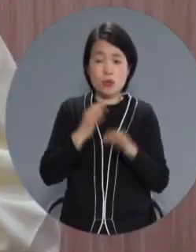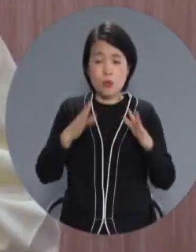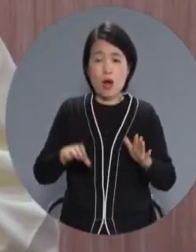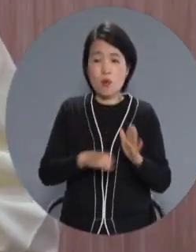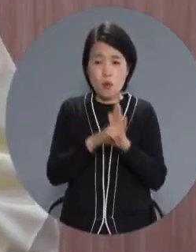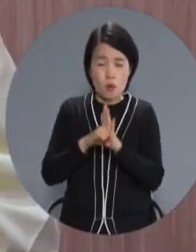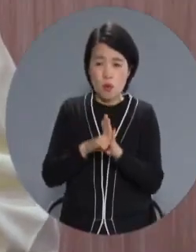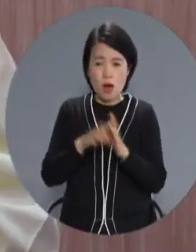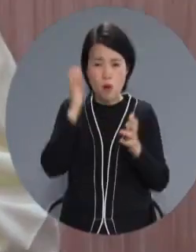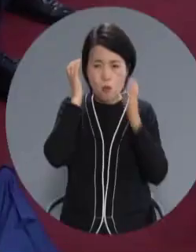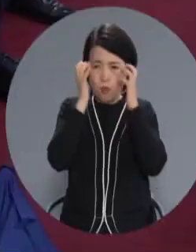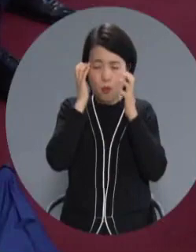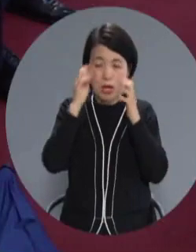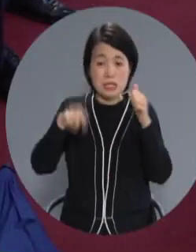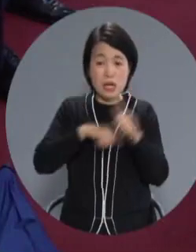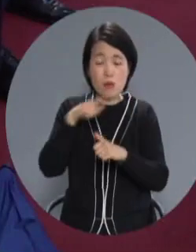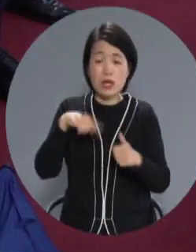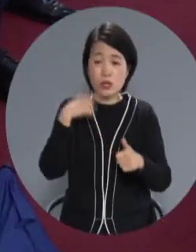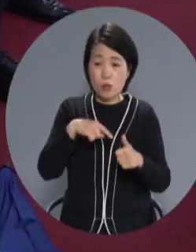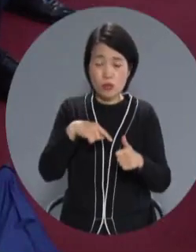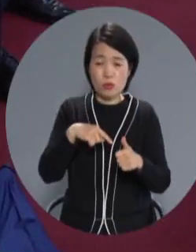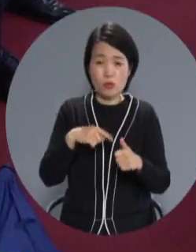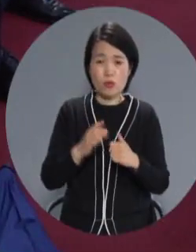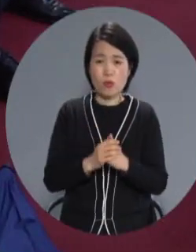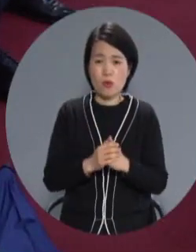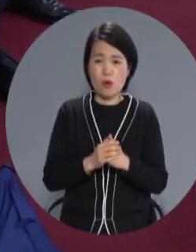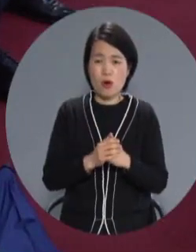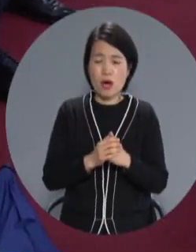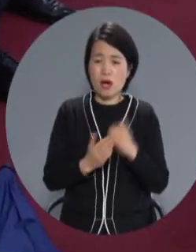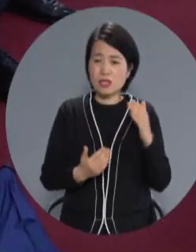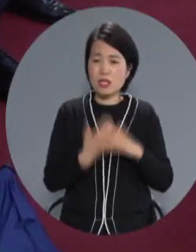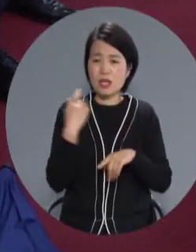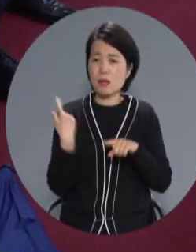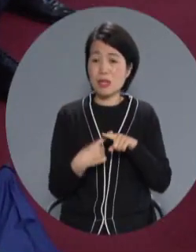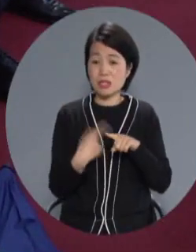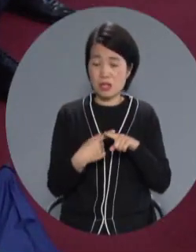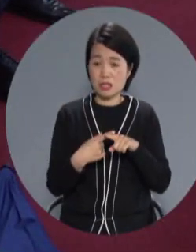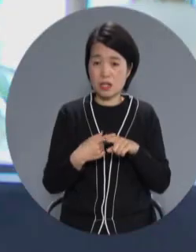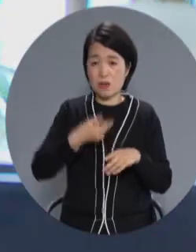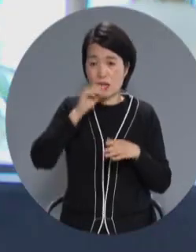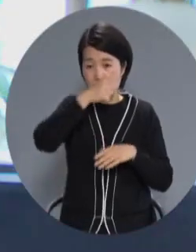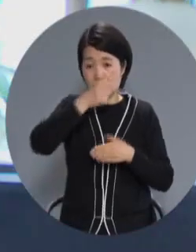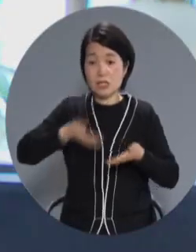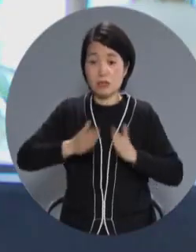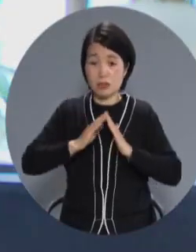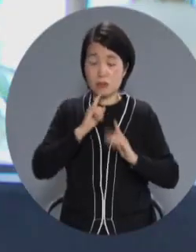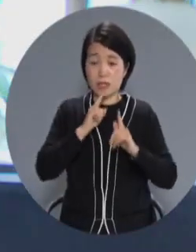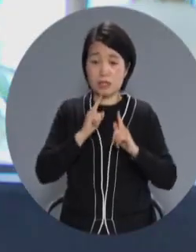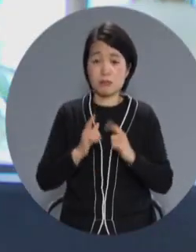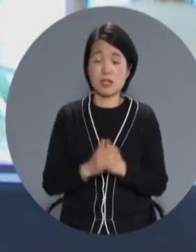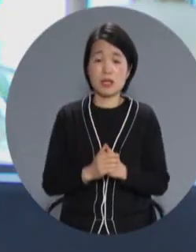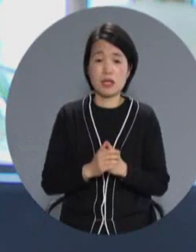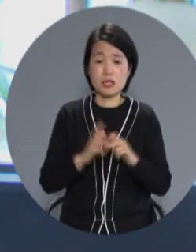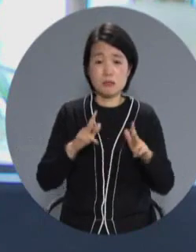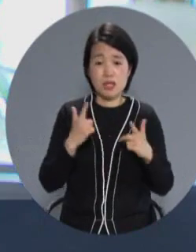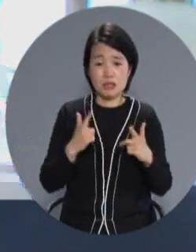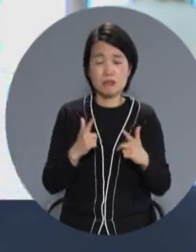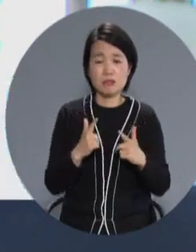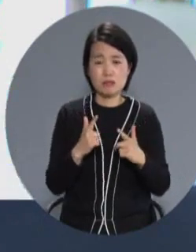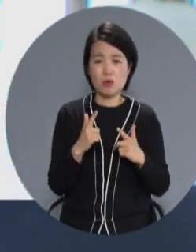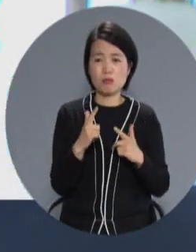코로나19 팬데믹 상황이 교육 재난의 수준이라고 판단해 추진한 것이라고 밝혔습니다. 지금 아니면 이제 안 될 건